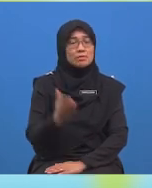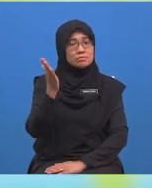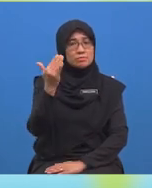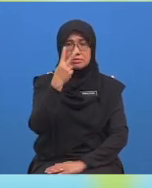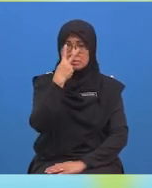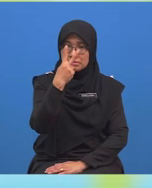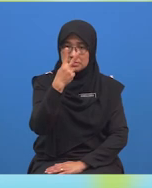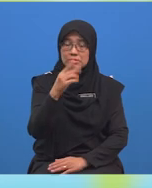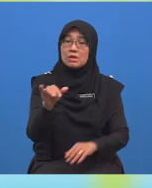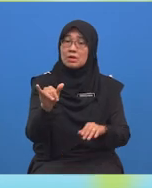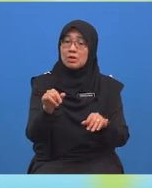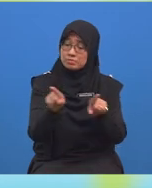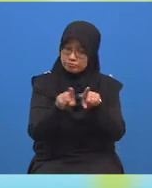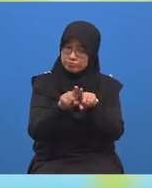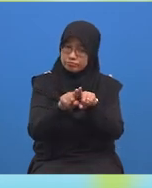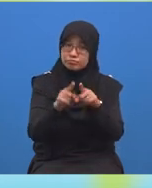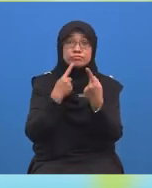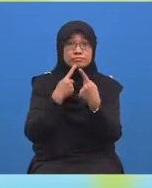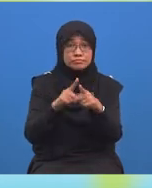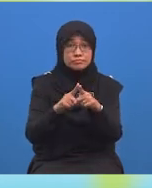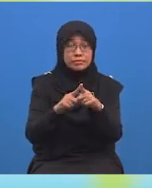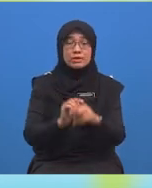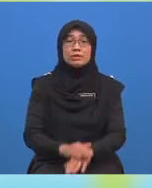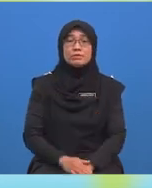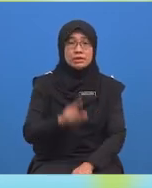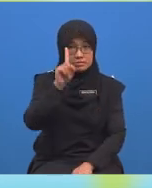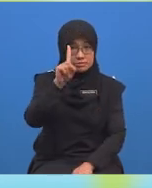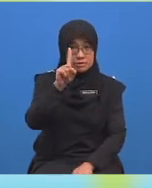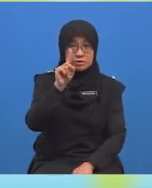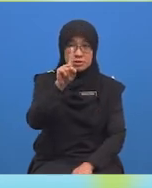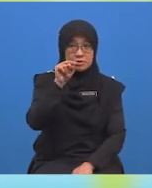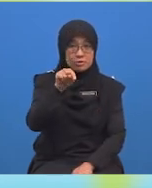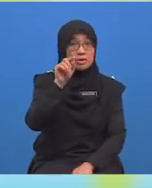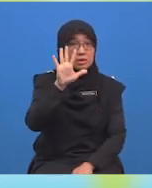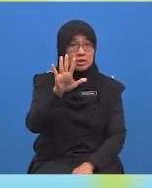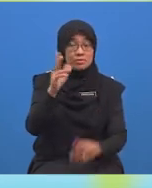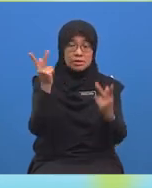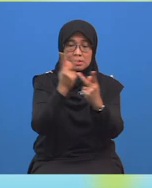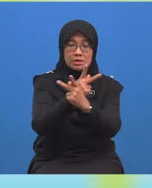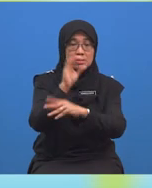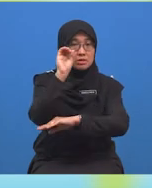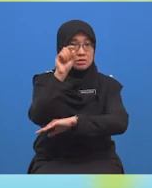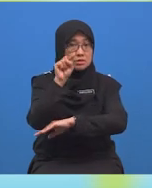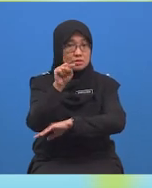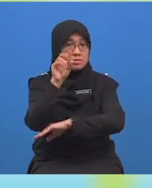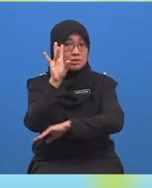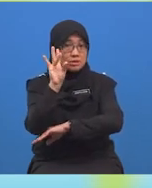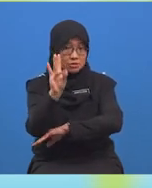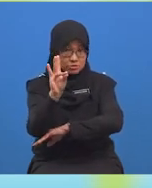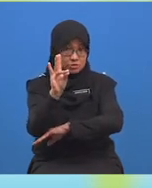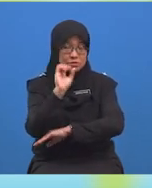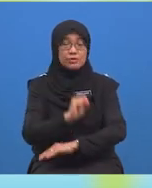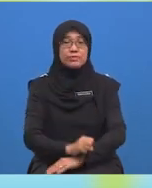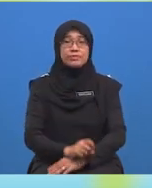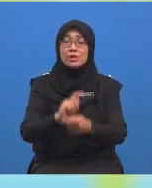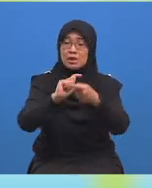Jom kita semak bersama murid-murid. Soalan pertama ialah 1.5 darab